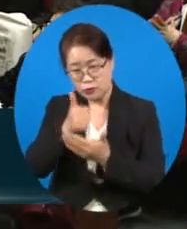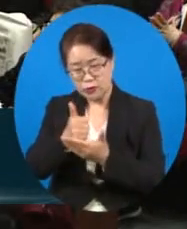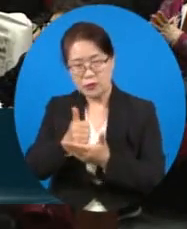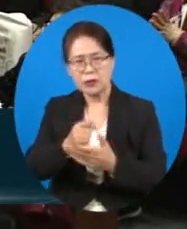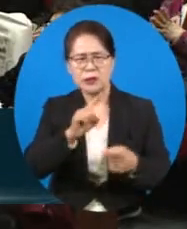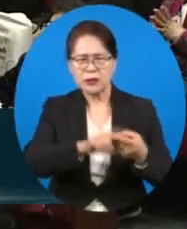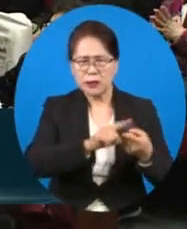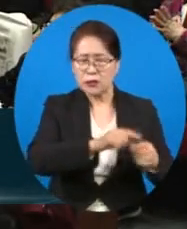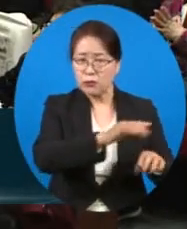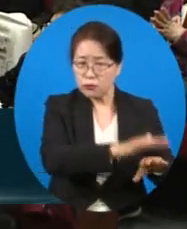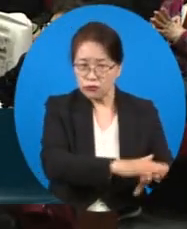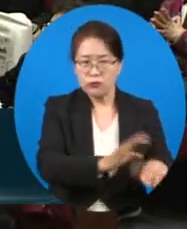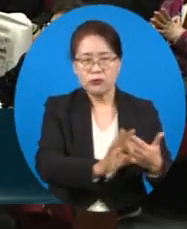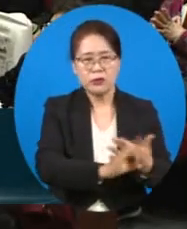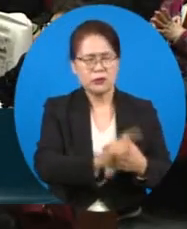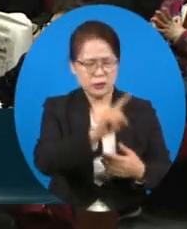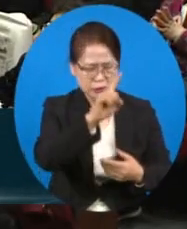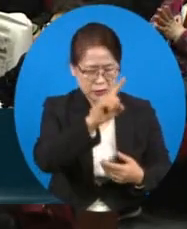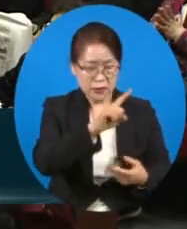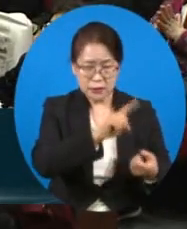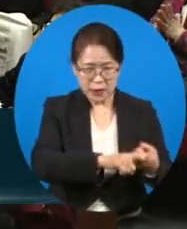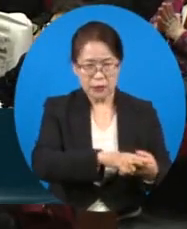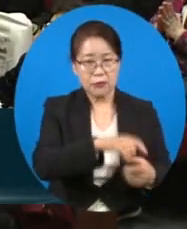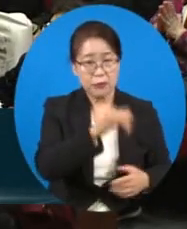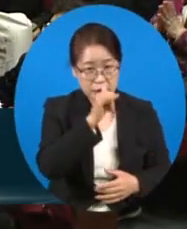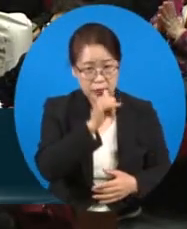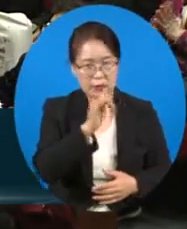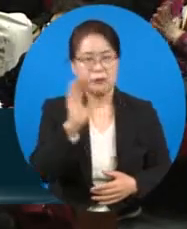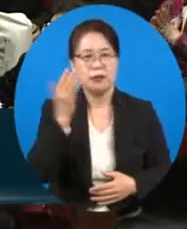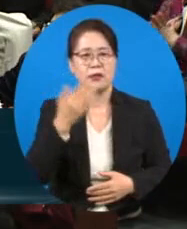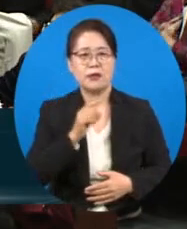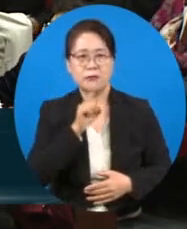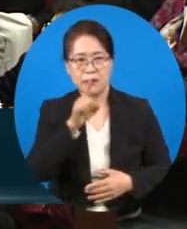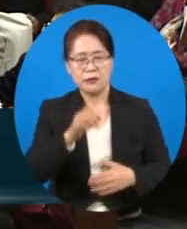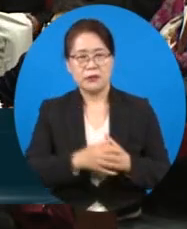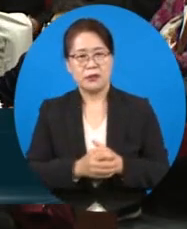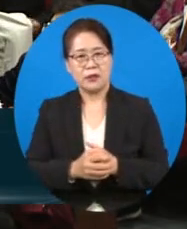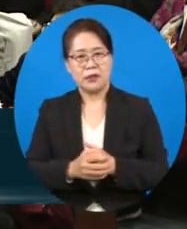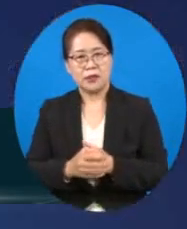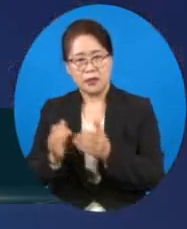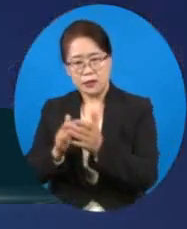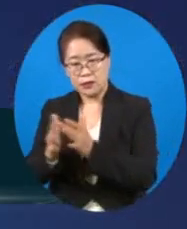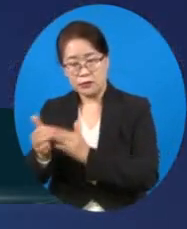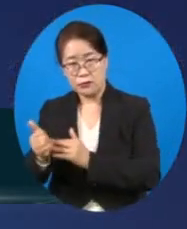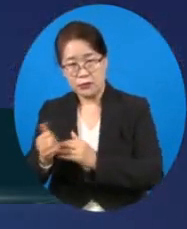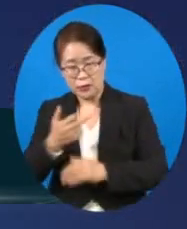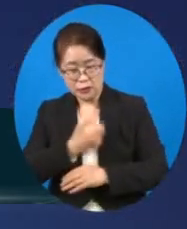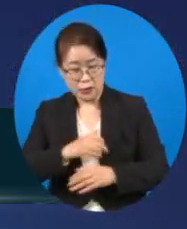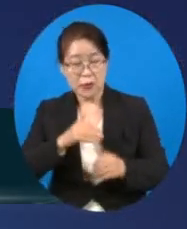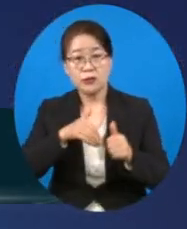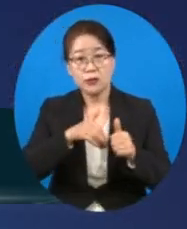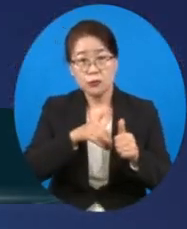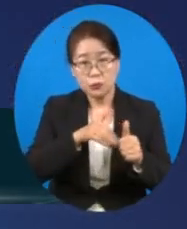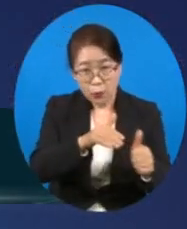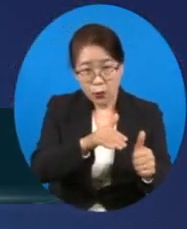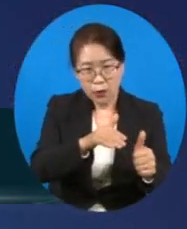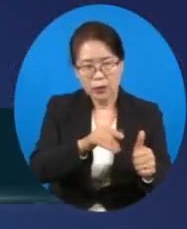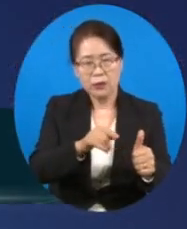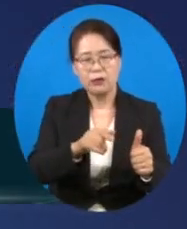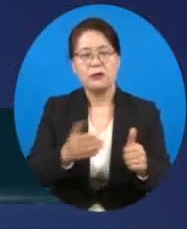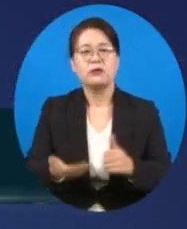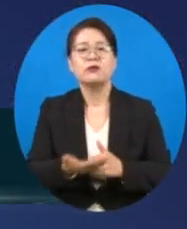그대로 두면 그대로 있으리라 하시니라 예수님은요 제자들을 파송하시면서 여러분